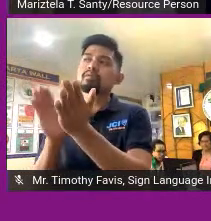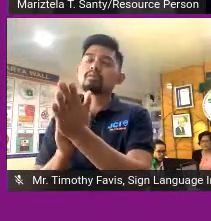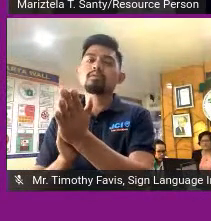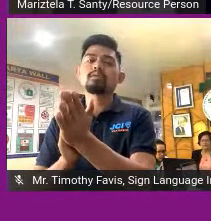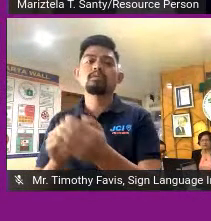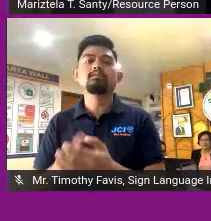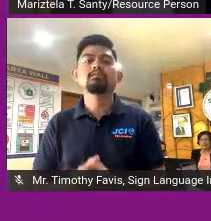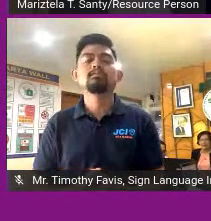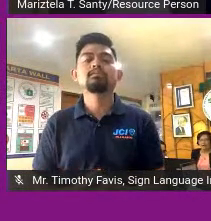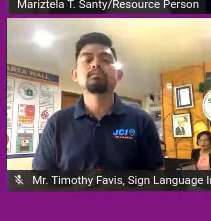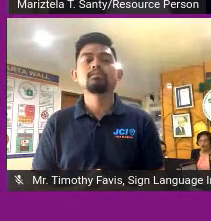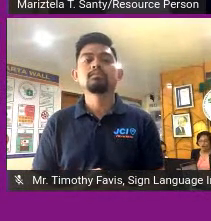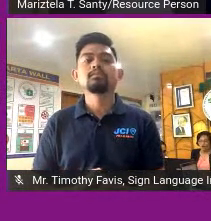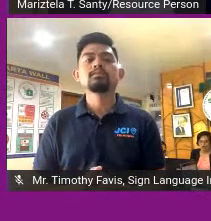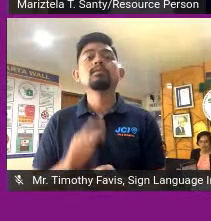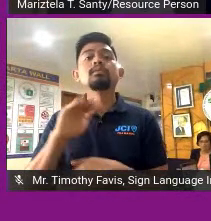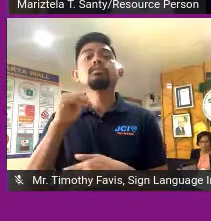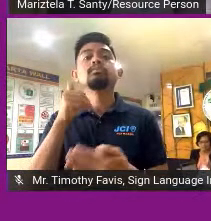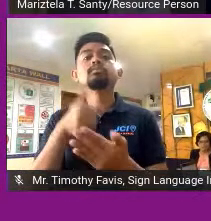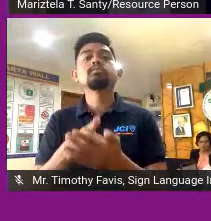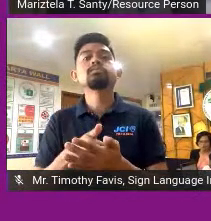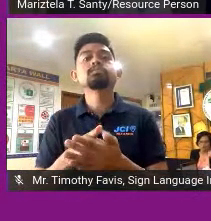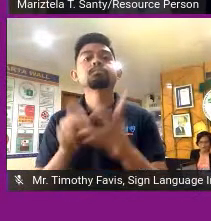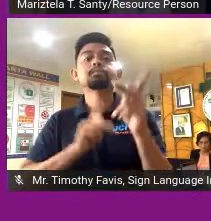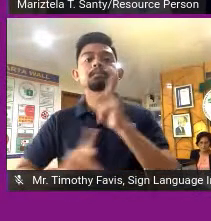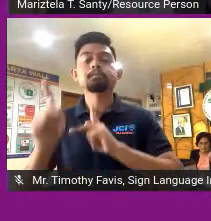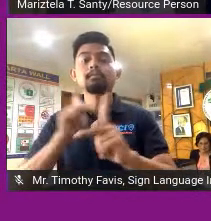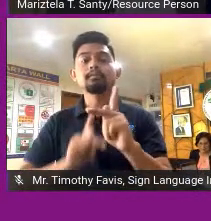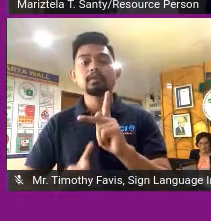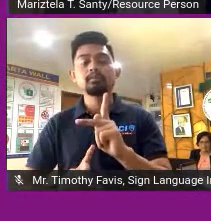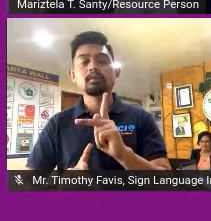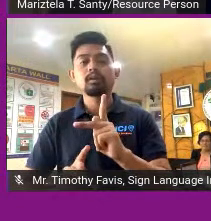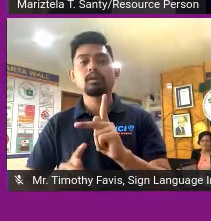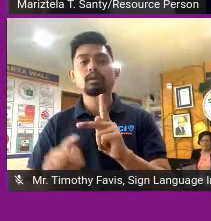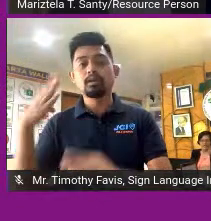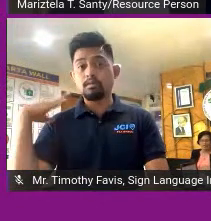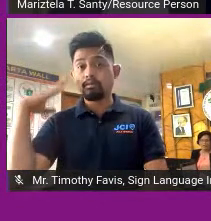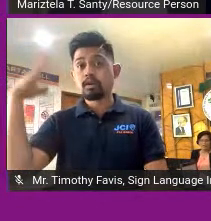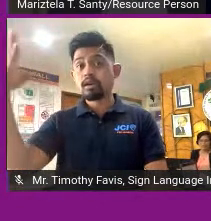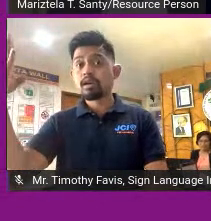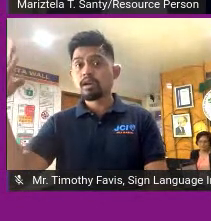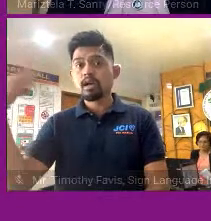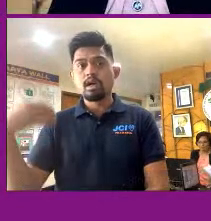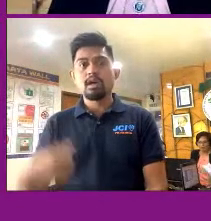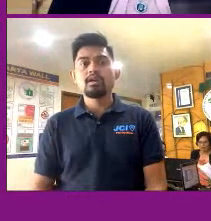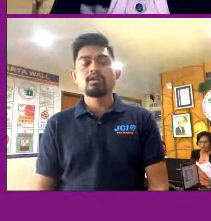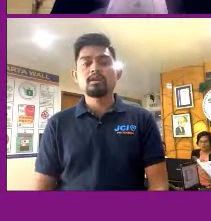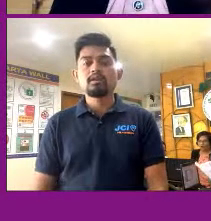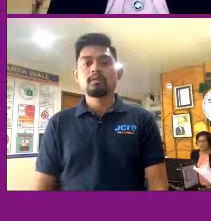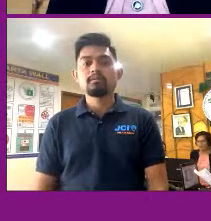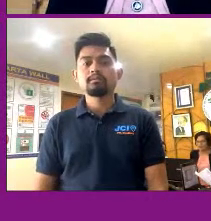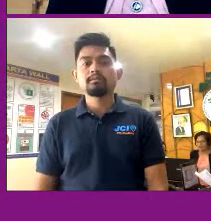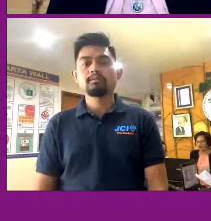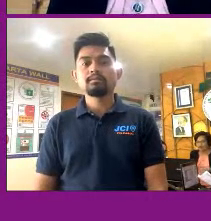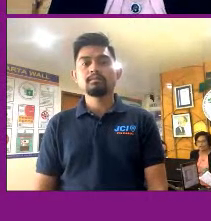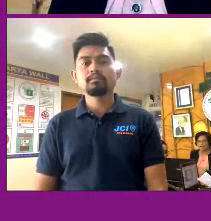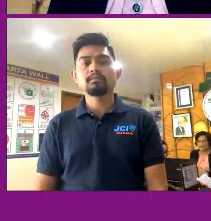mandate says all people in the barangay. Kaya nga ni the memorandum